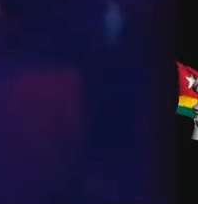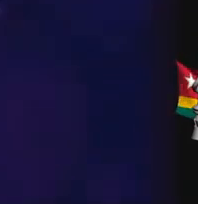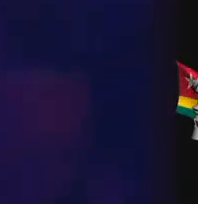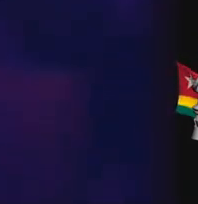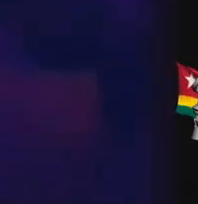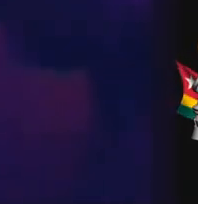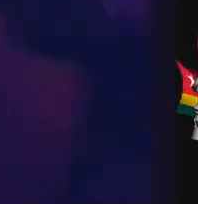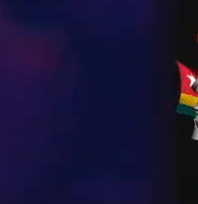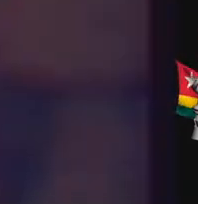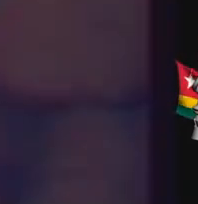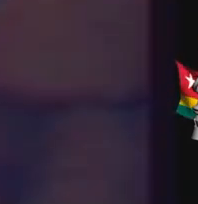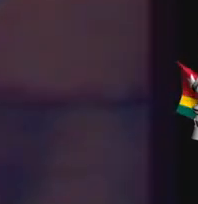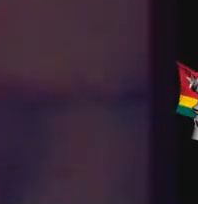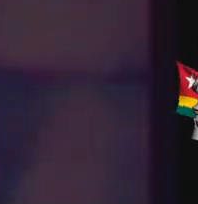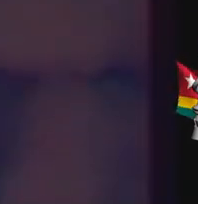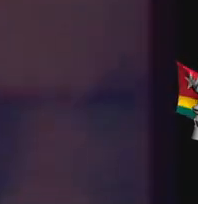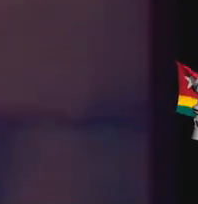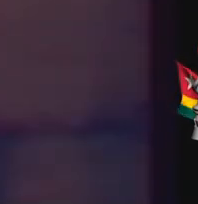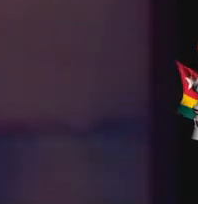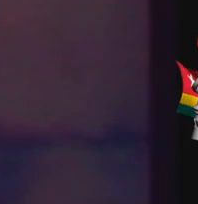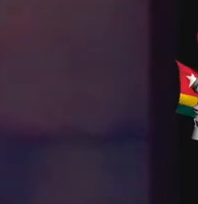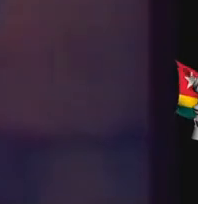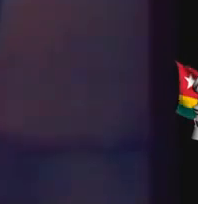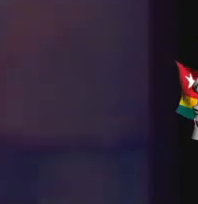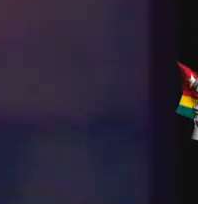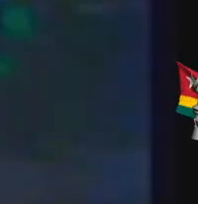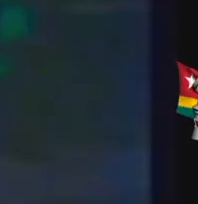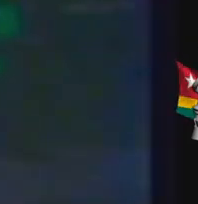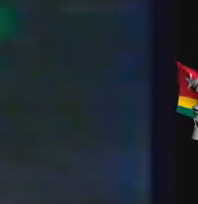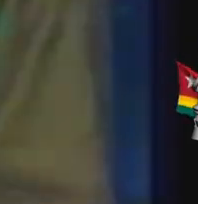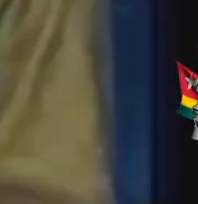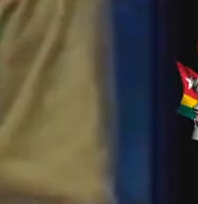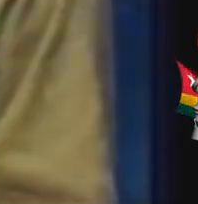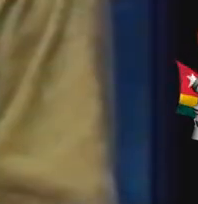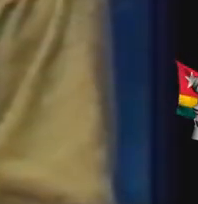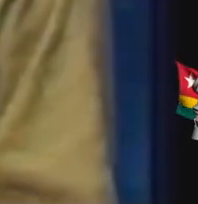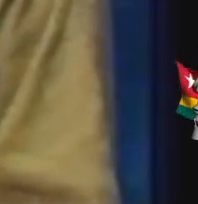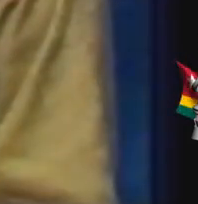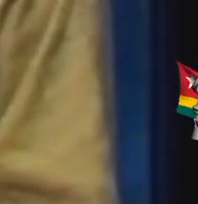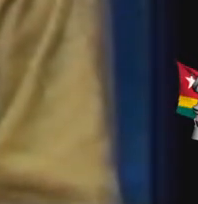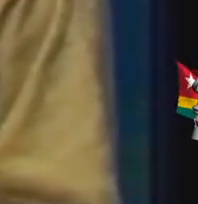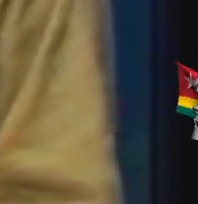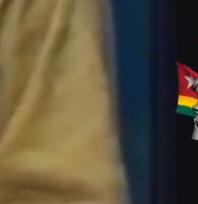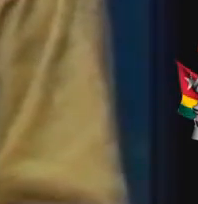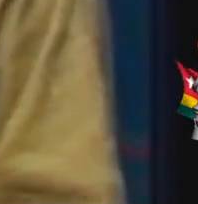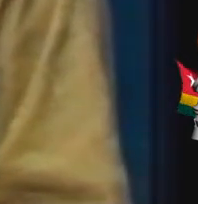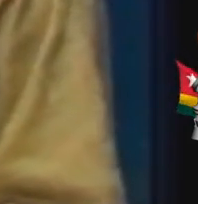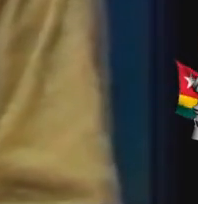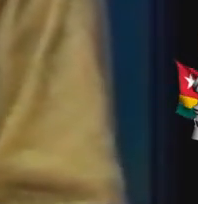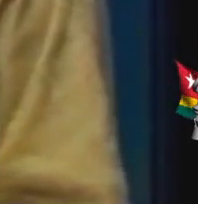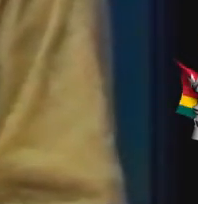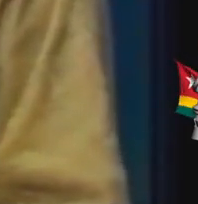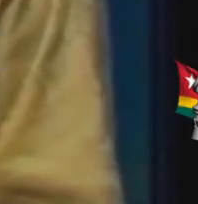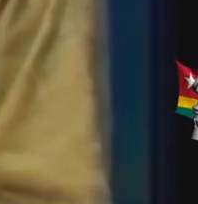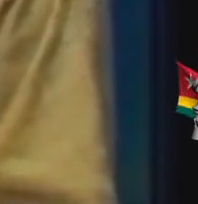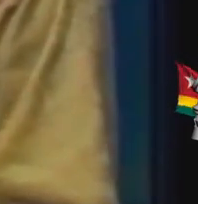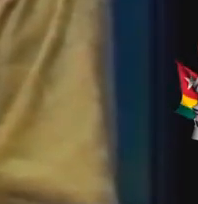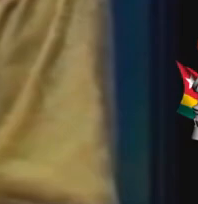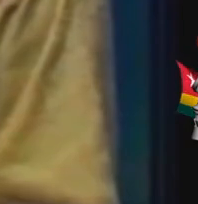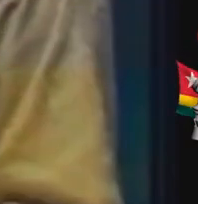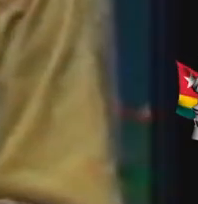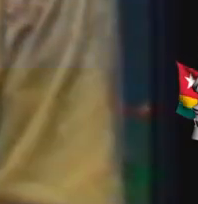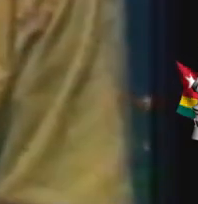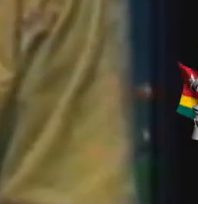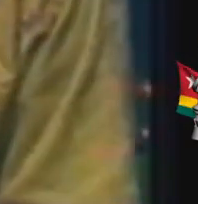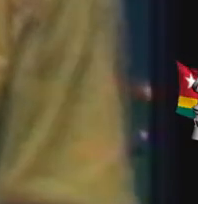oui, il n'y a rien de plus joli. Le 27 avril, j'admire toutes les